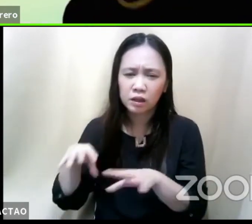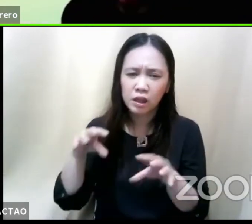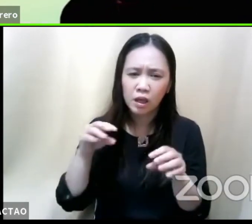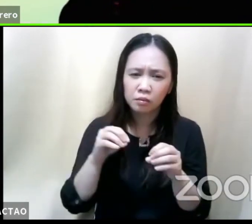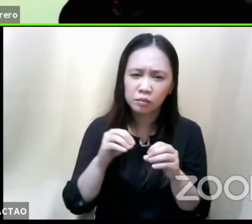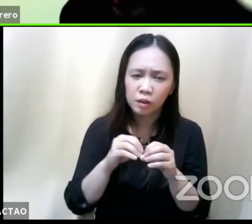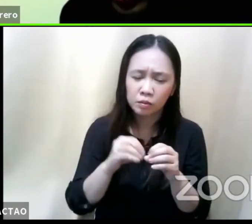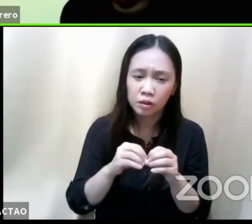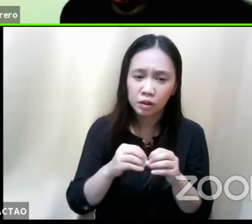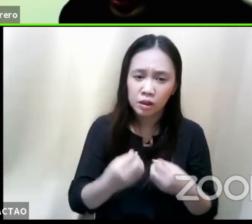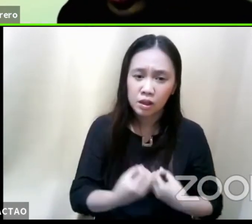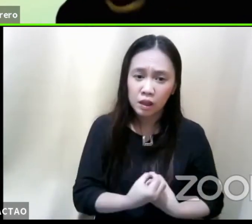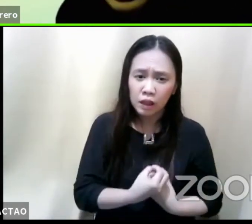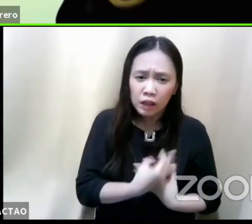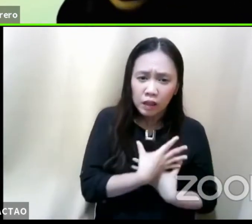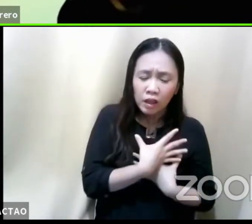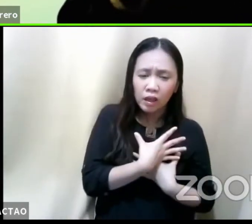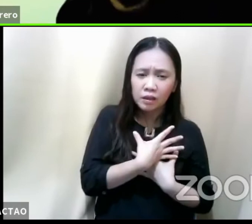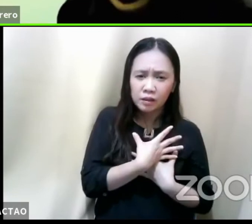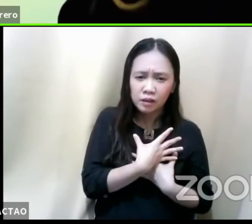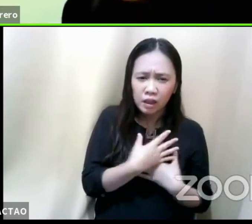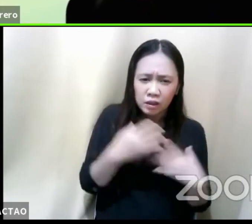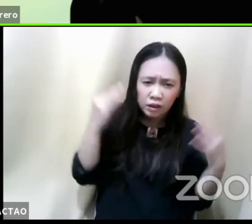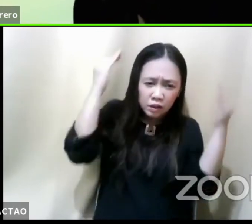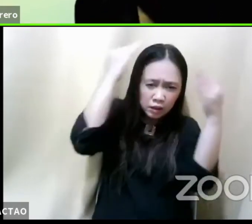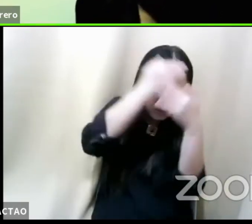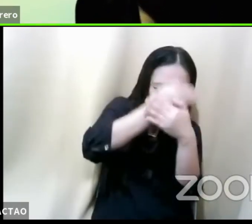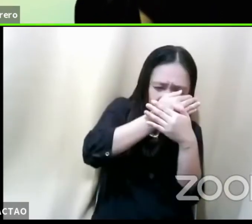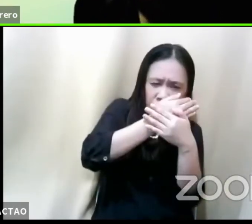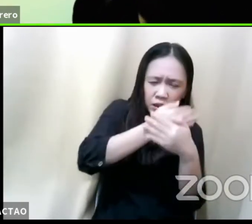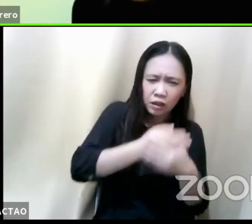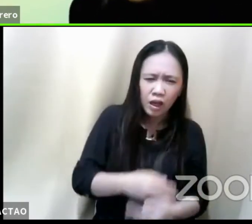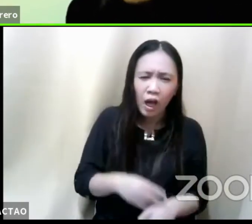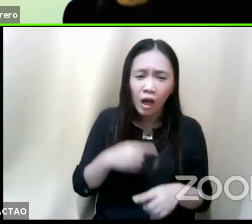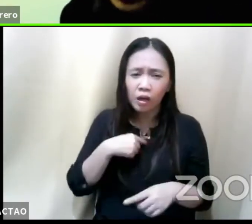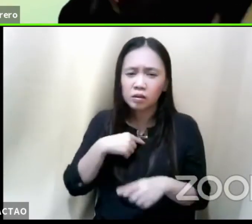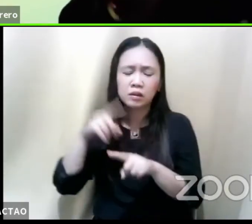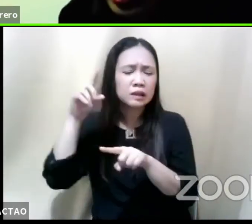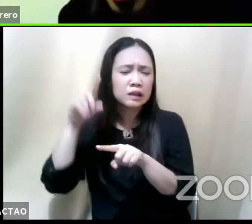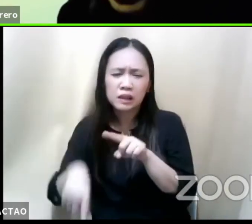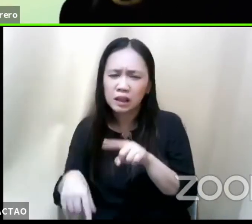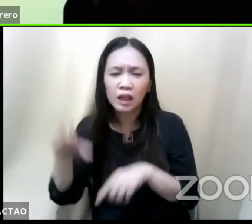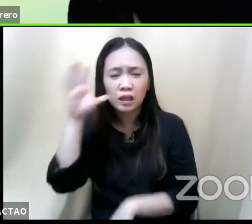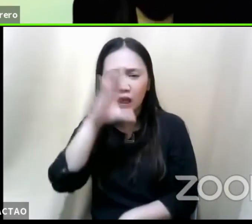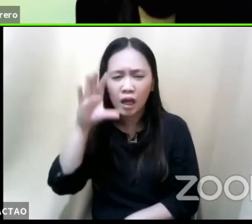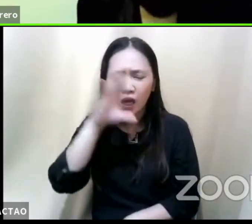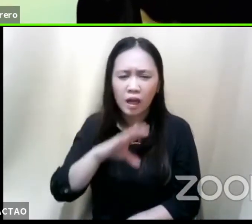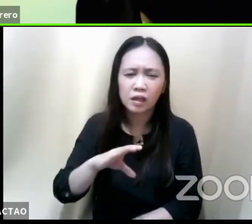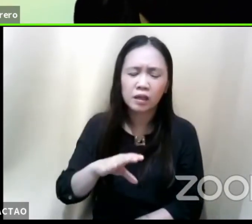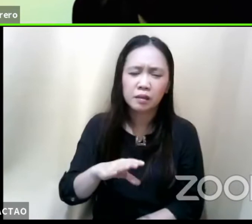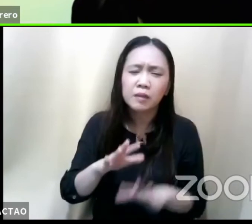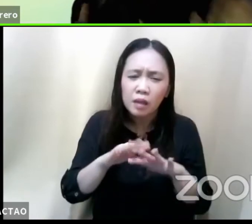lang siya natakot at nagtago po siya. Di ko siya mahanap noon. Paano